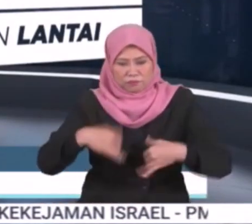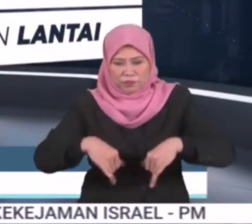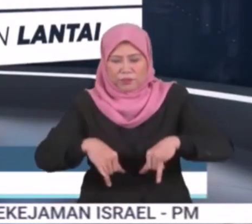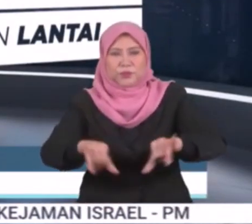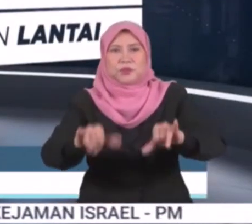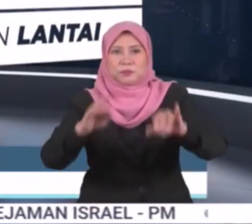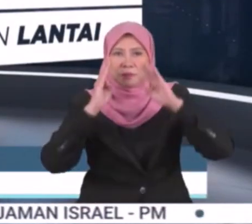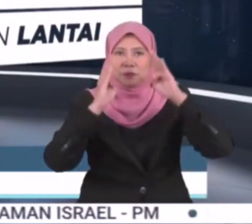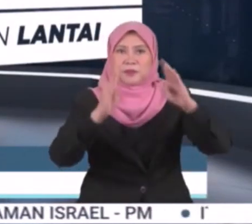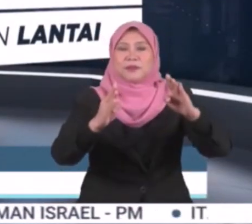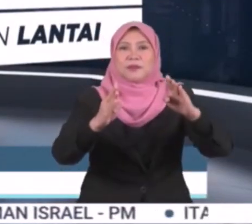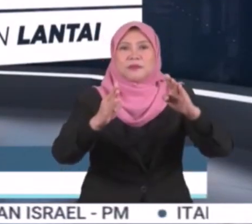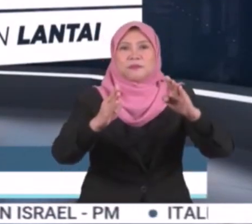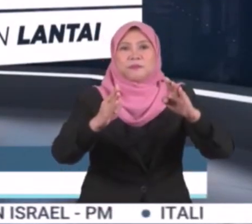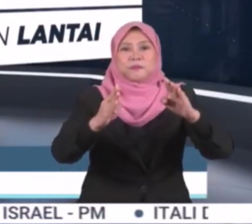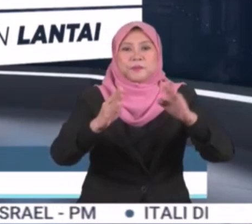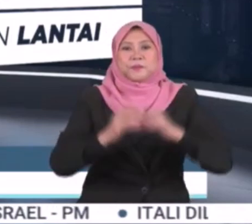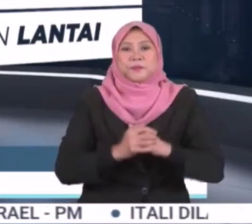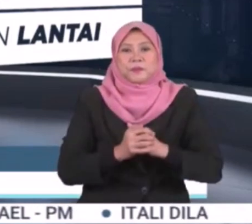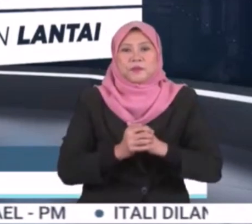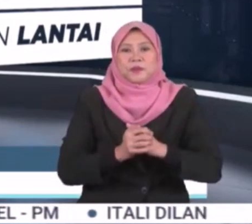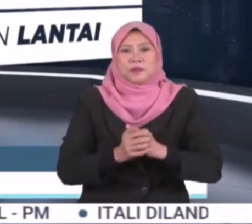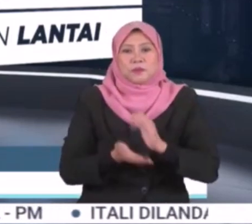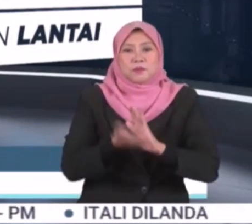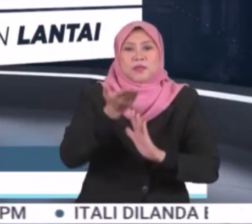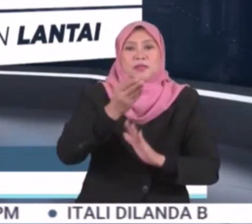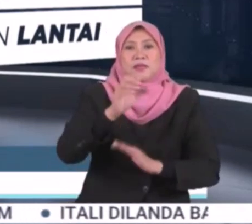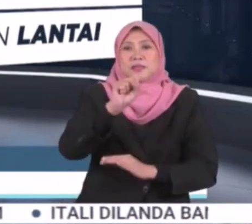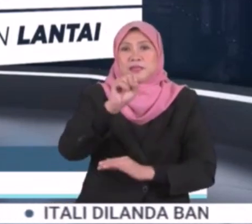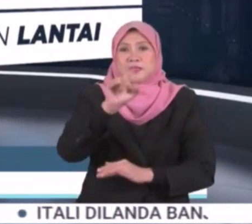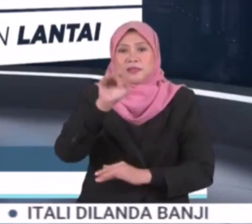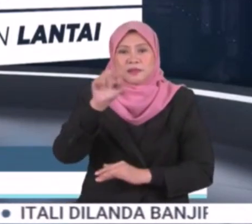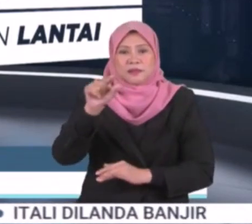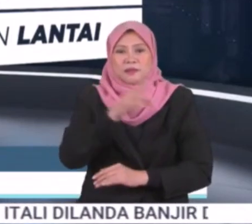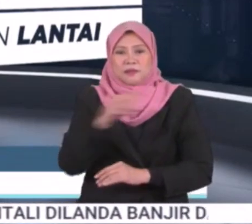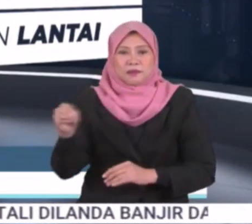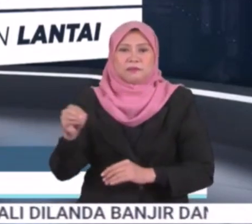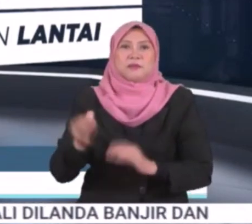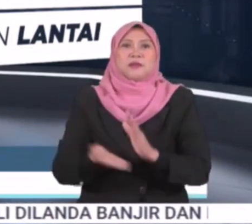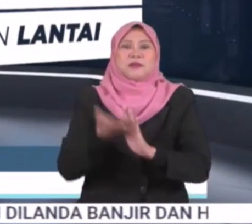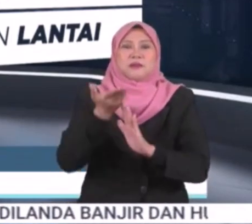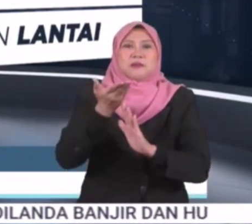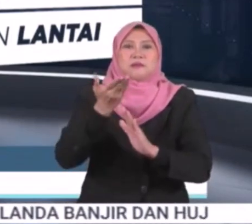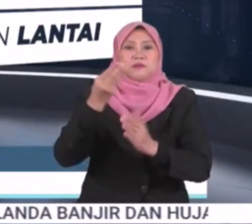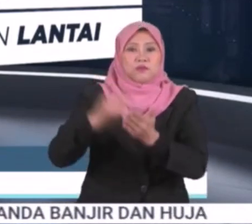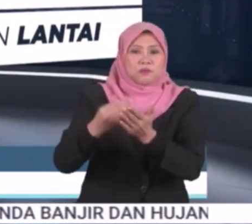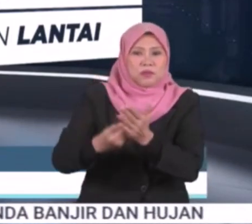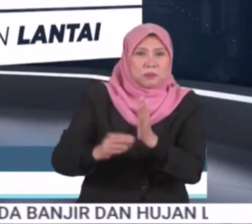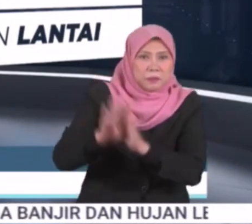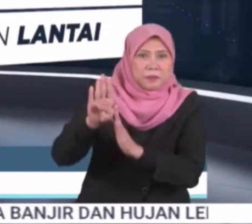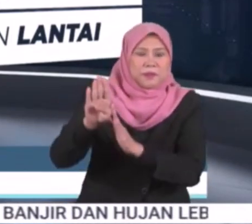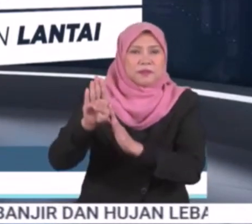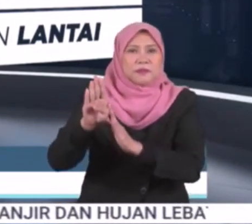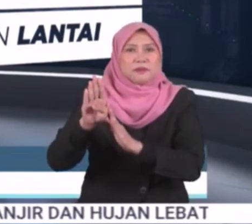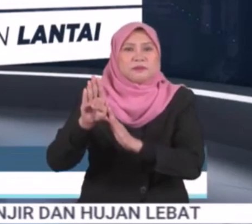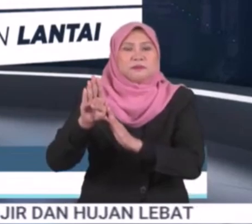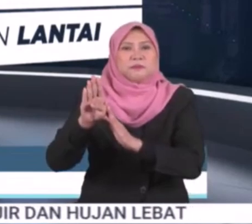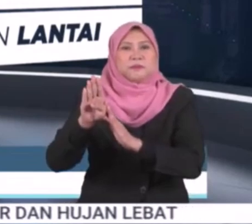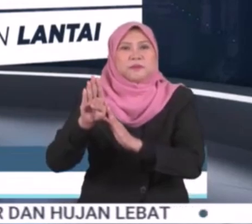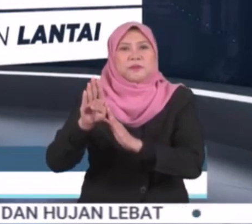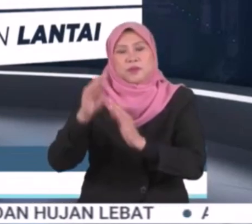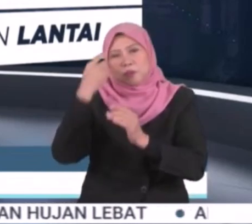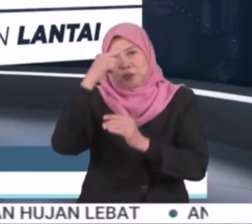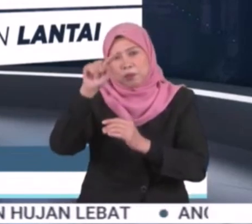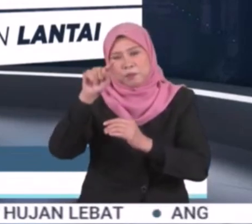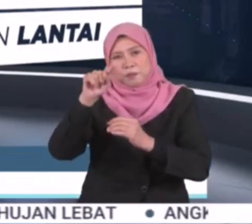penekanan terhadap aspek menaikkan shilling dengan mentransformasi landscape ekonomi negara dan pada masa sama menaikkan lantai